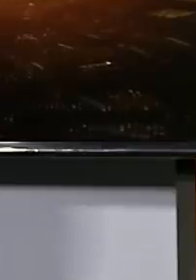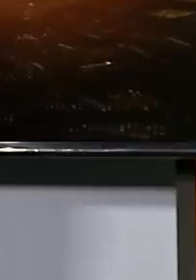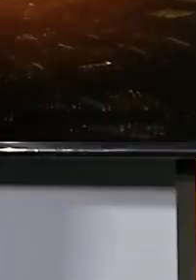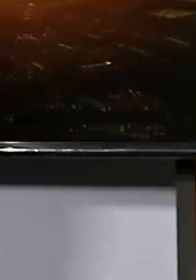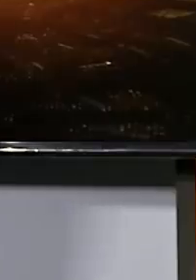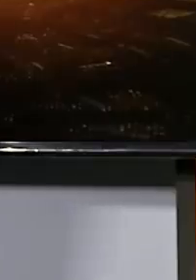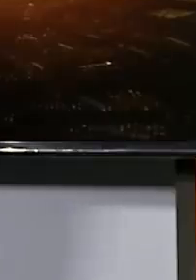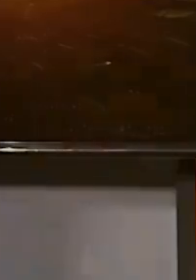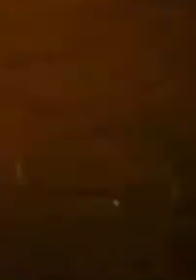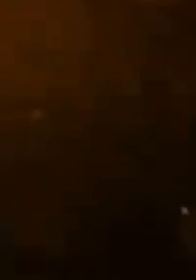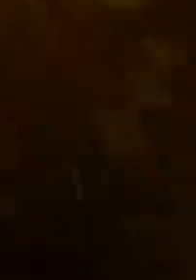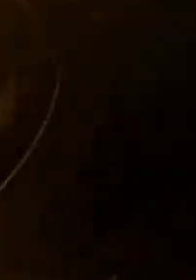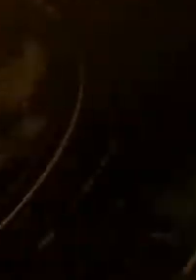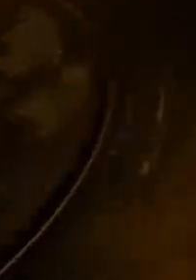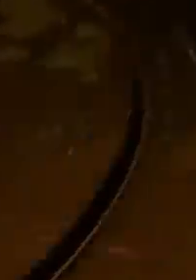خنلكم